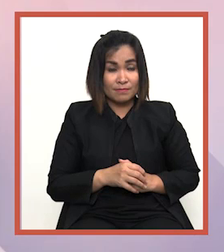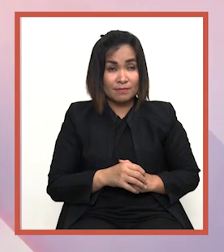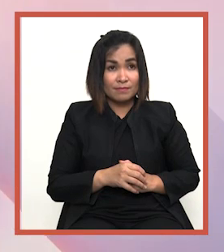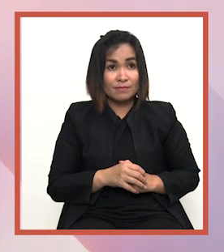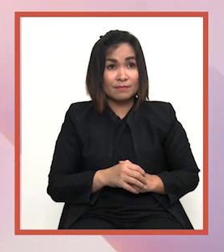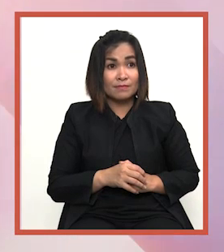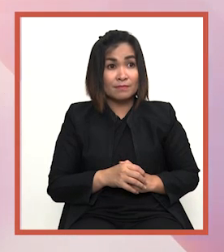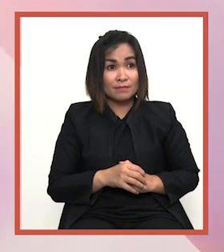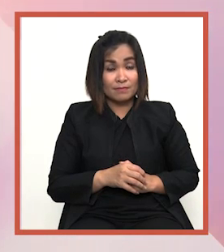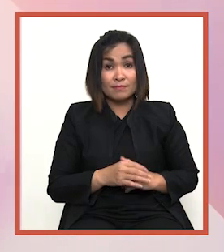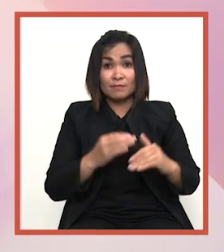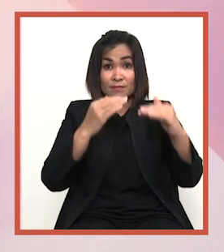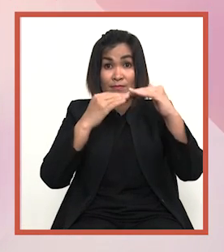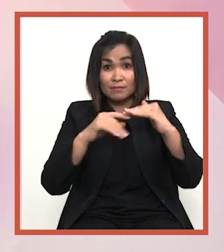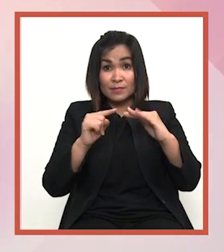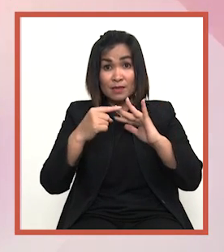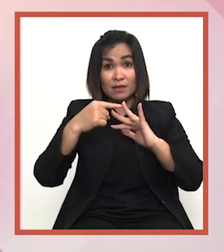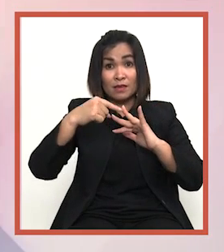ส่วนถัดมาครับเซลล์ไฟฟ้า